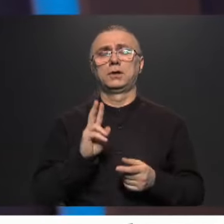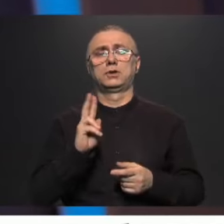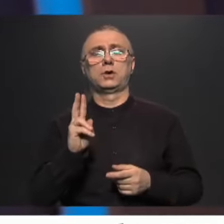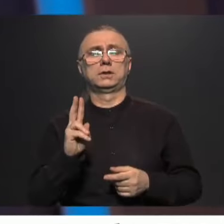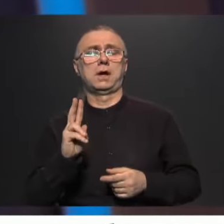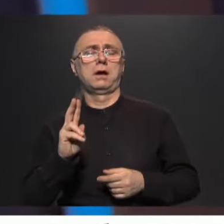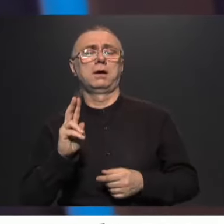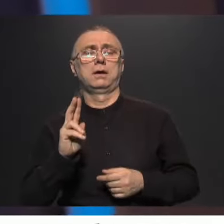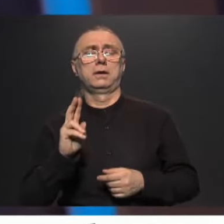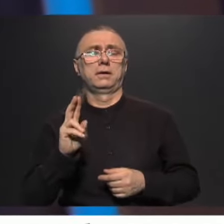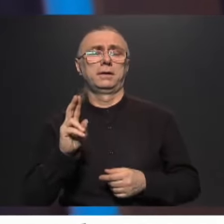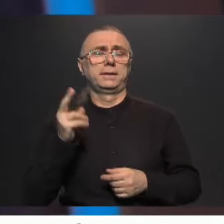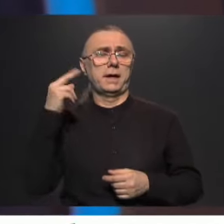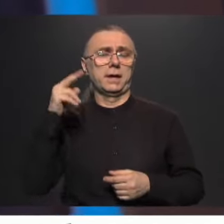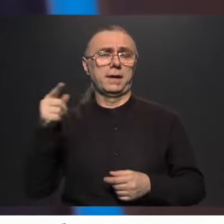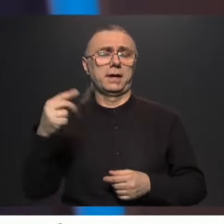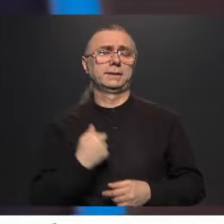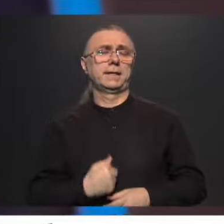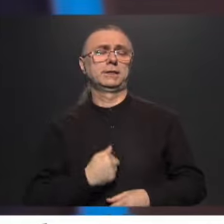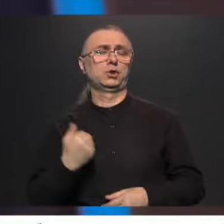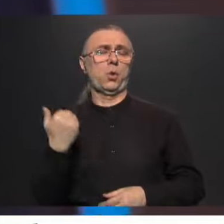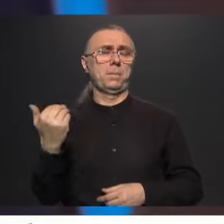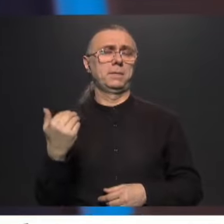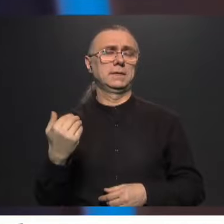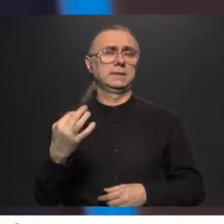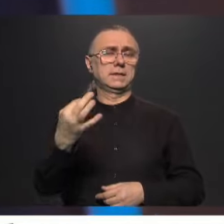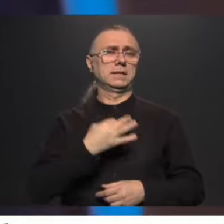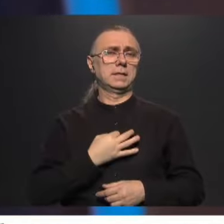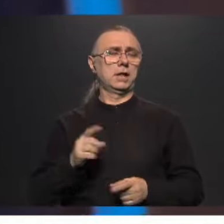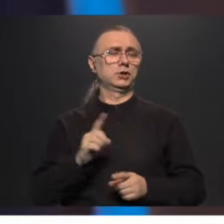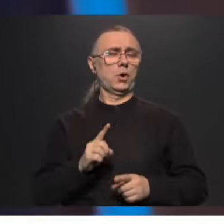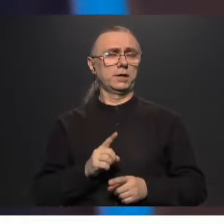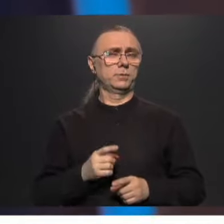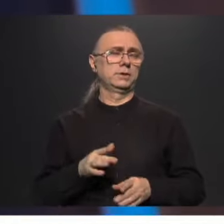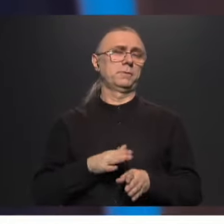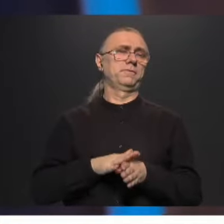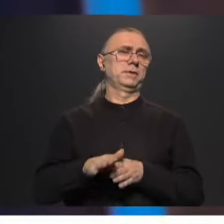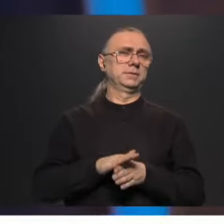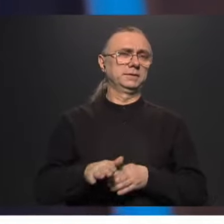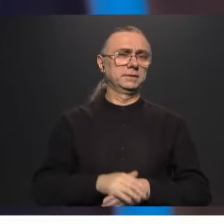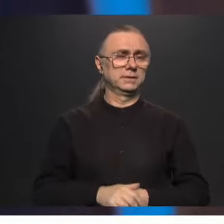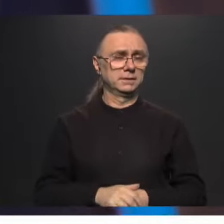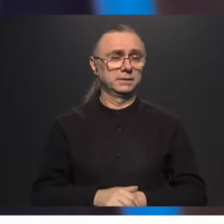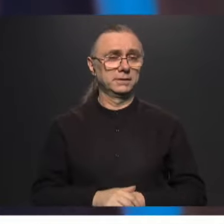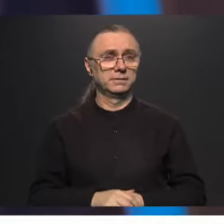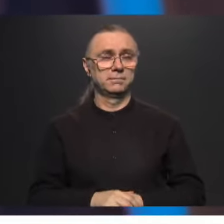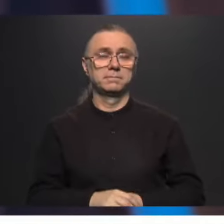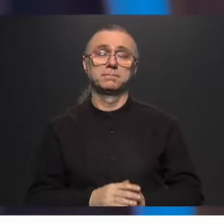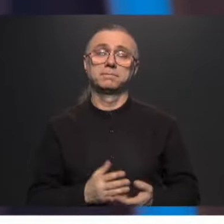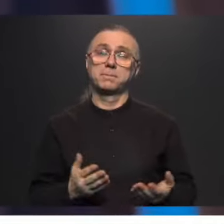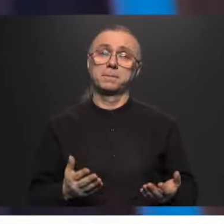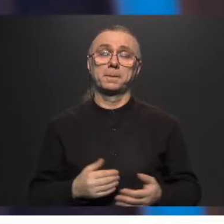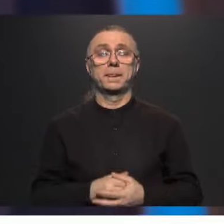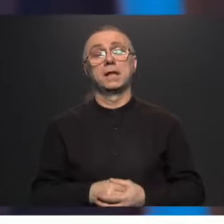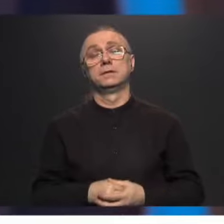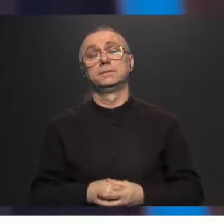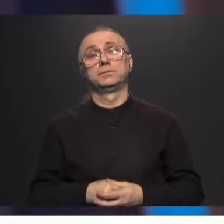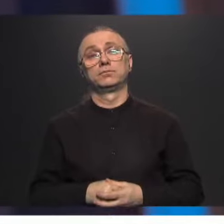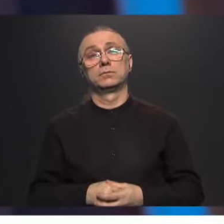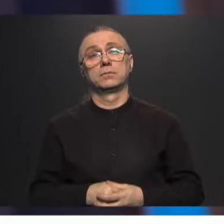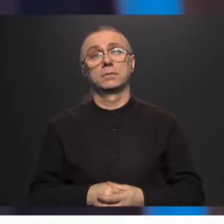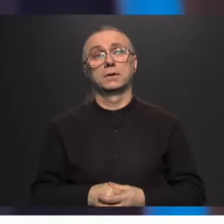крестом, батюшка, да, и вот мы как бы пошли этой дорогой. Но, хорошо, если еще пошли. Ну, и хорошо, если пошли, да. Да, действительно. А то можно же, конечно,